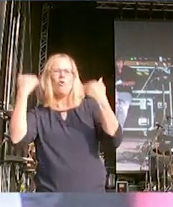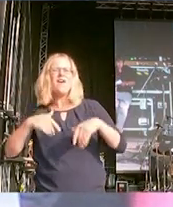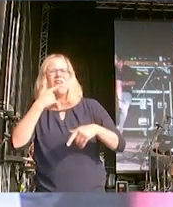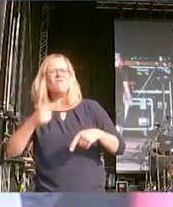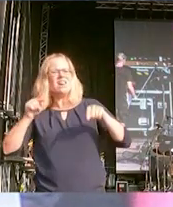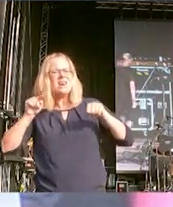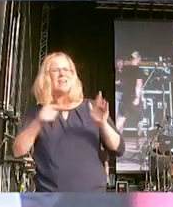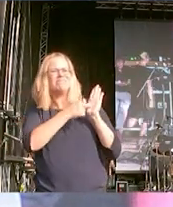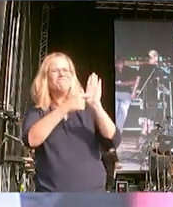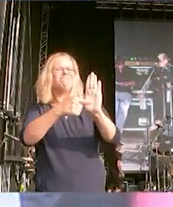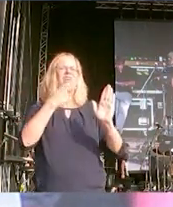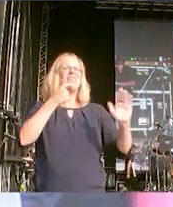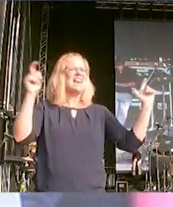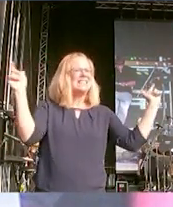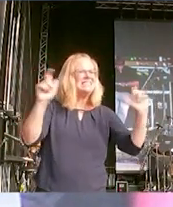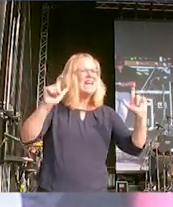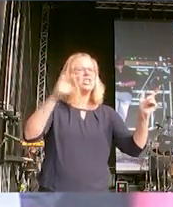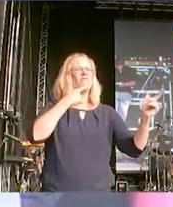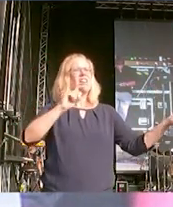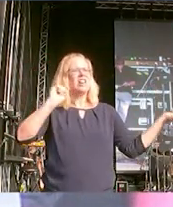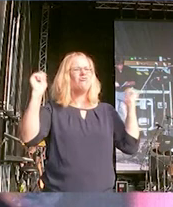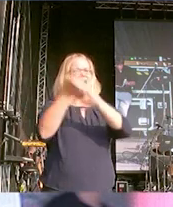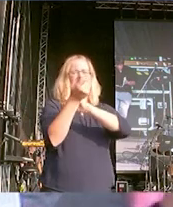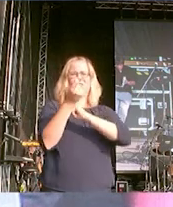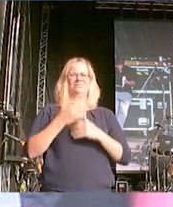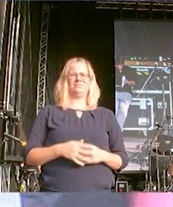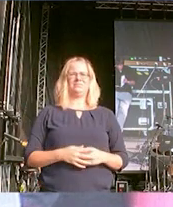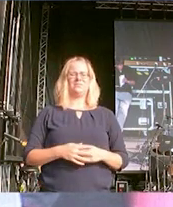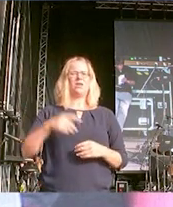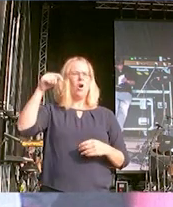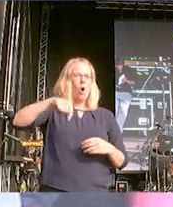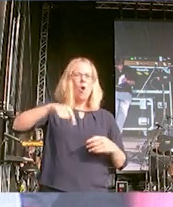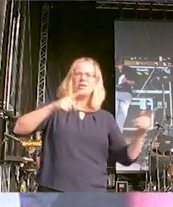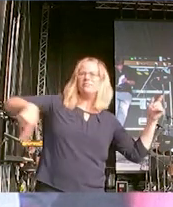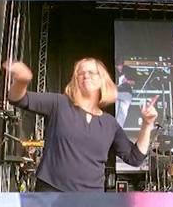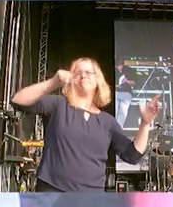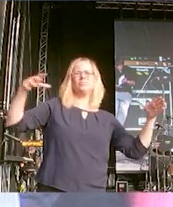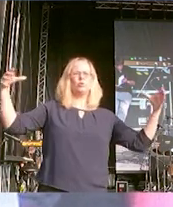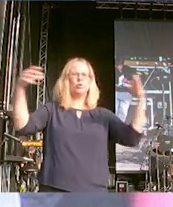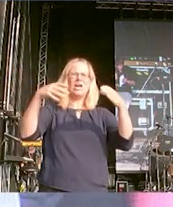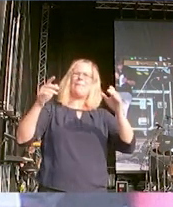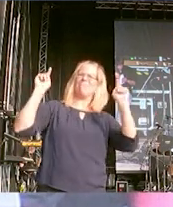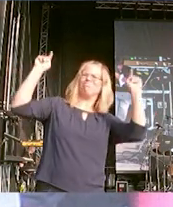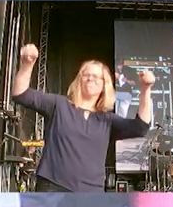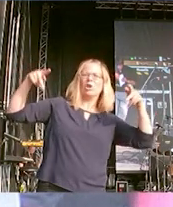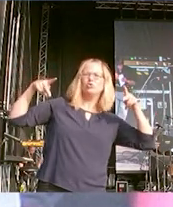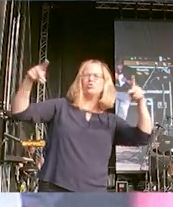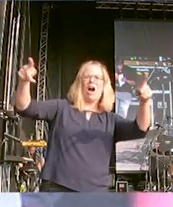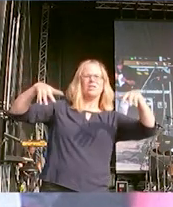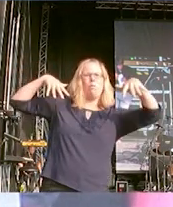verändern. Wir waren heute zusammen und mit euch auf der Straße, um laut und deutlich zu